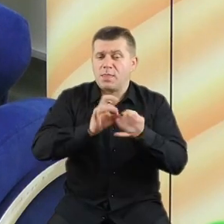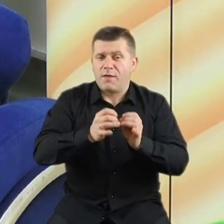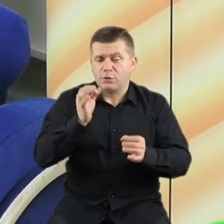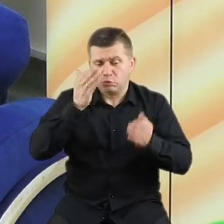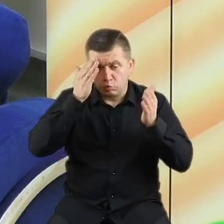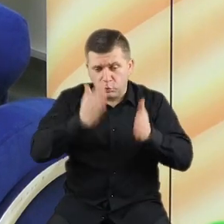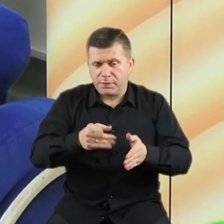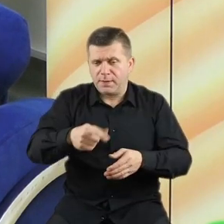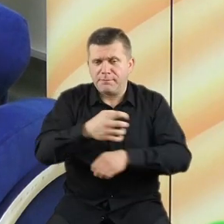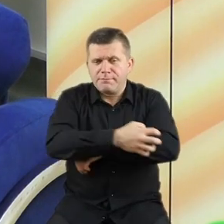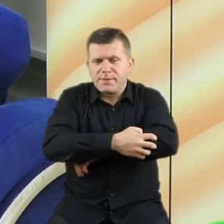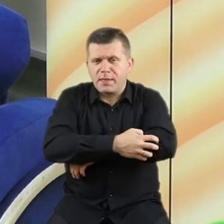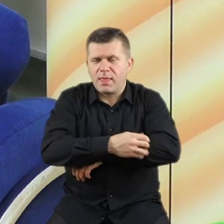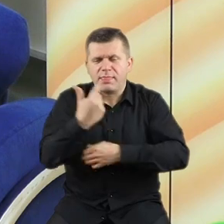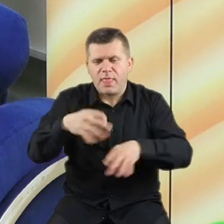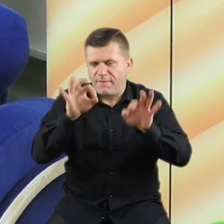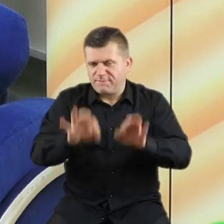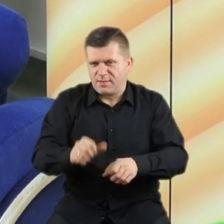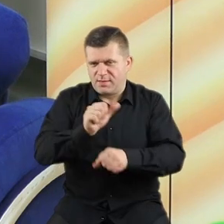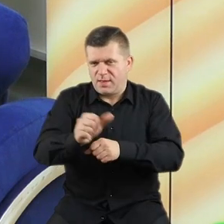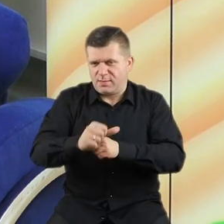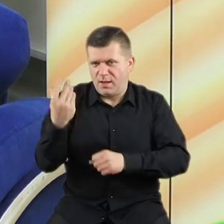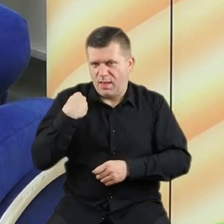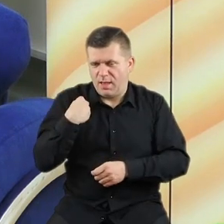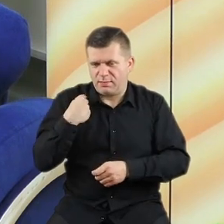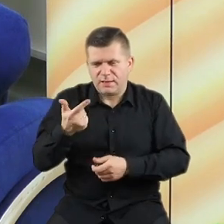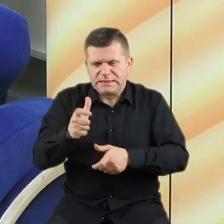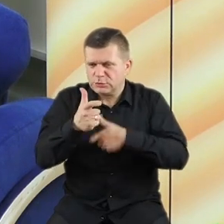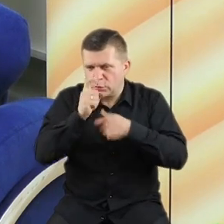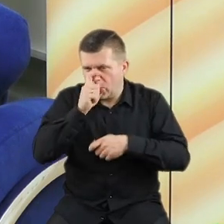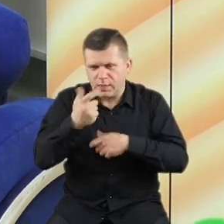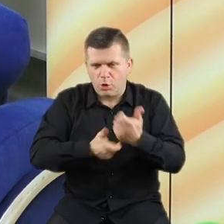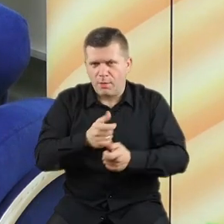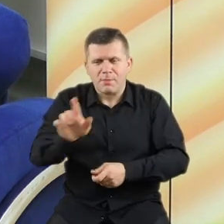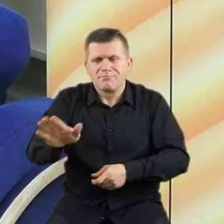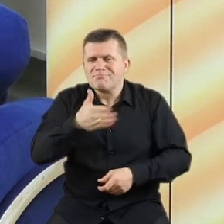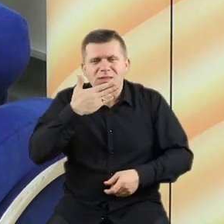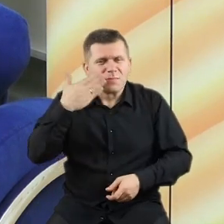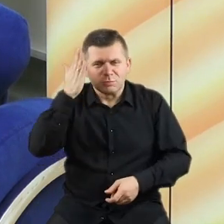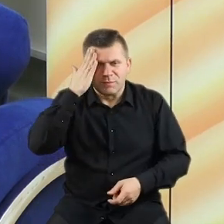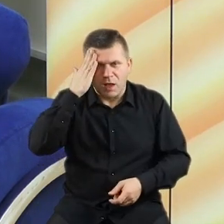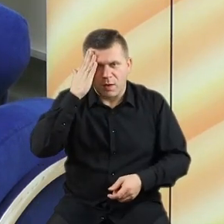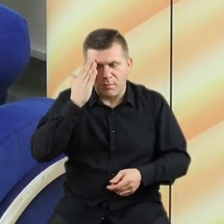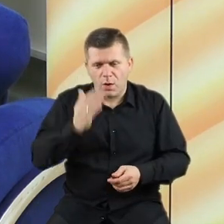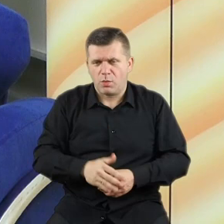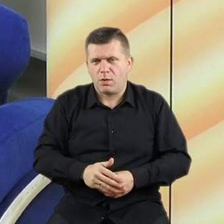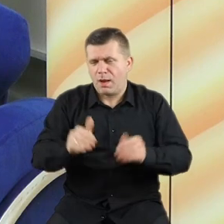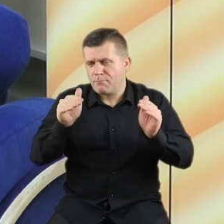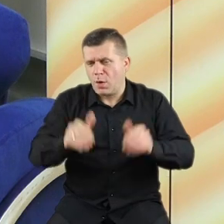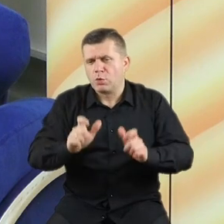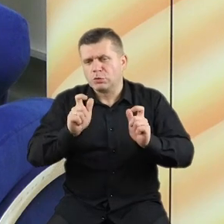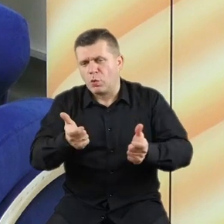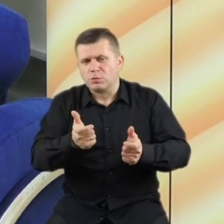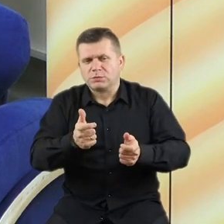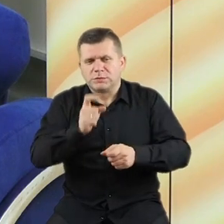nawet to się skupiło na tej biednej, niewinnej 11-latce wówczas, która naprawdę nic złego nie zrobiła, ponieważ miała jeszcze świadomości, że mogłaby